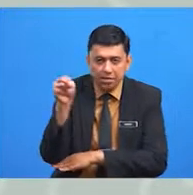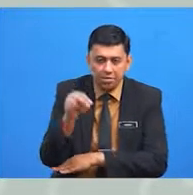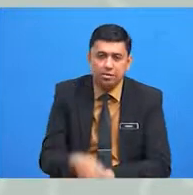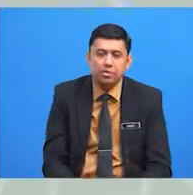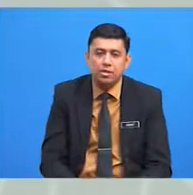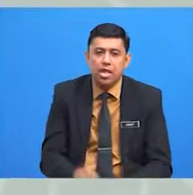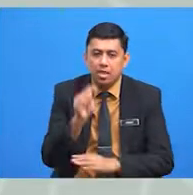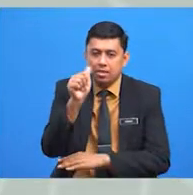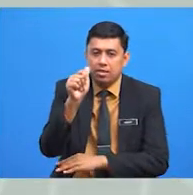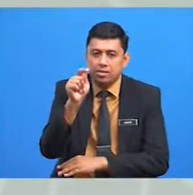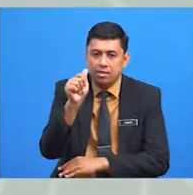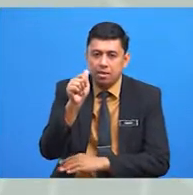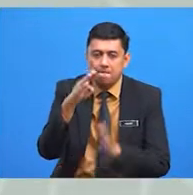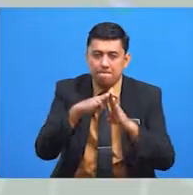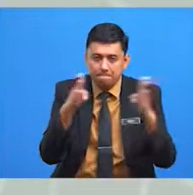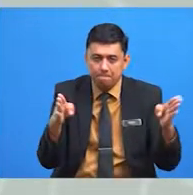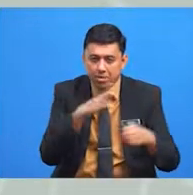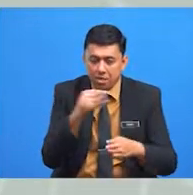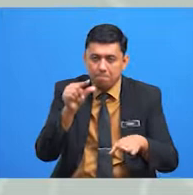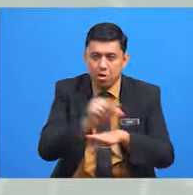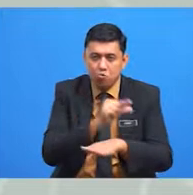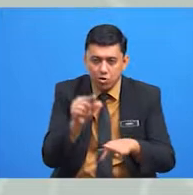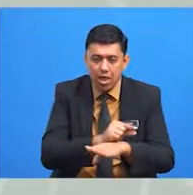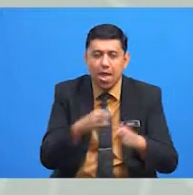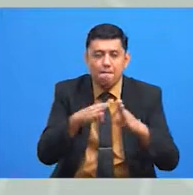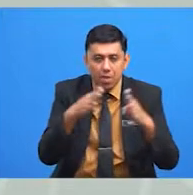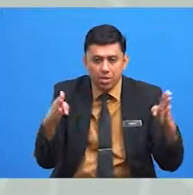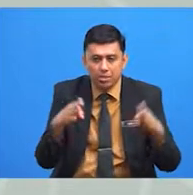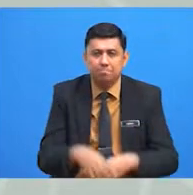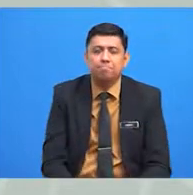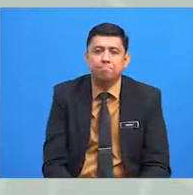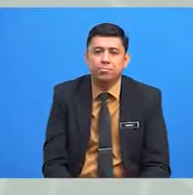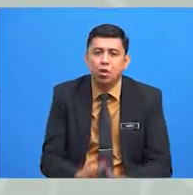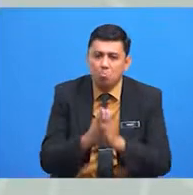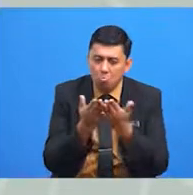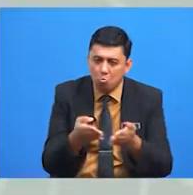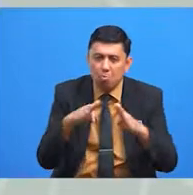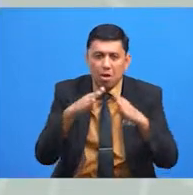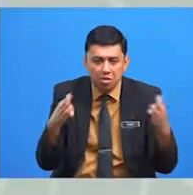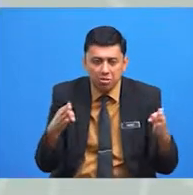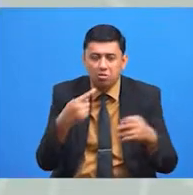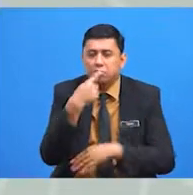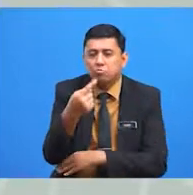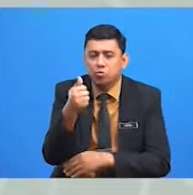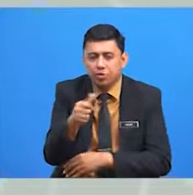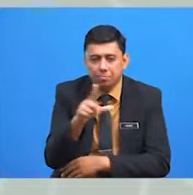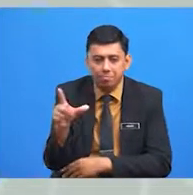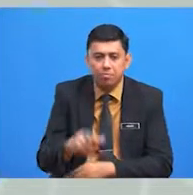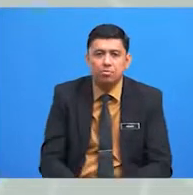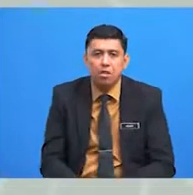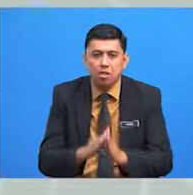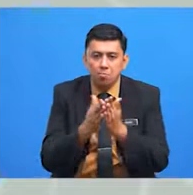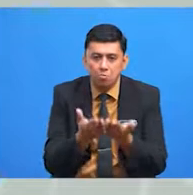tata bahasa dan penggunaan bahasa. Buku bahasa tersebut ialah